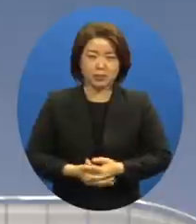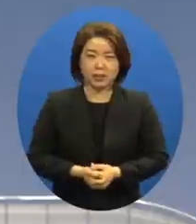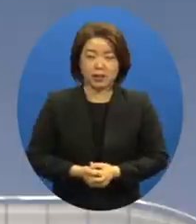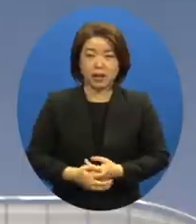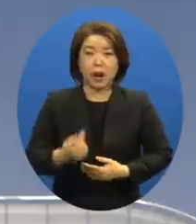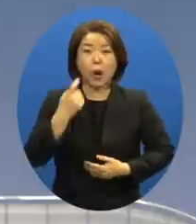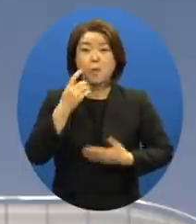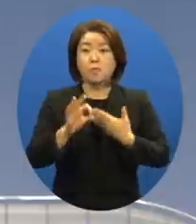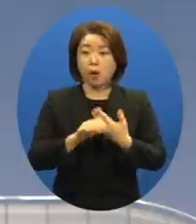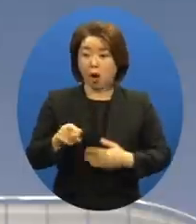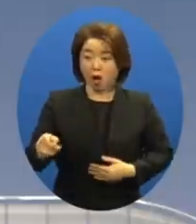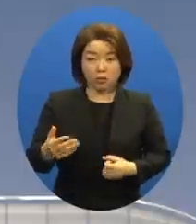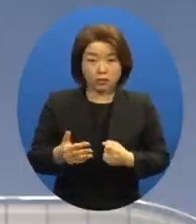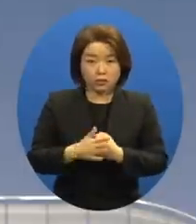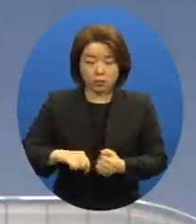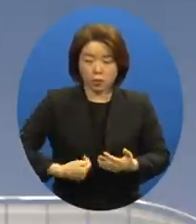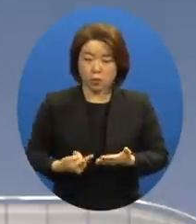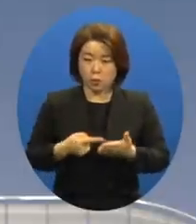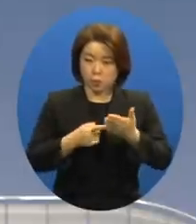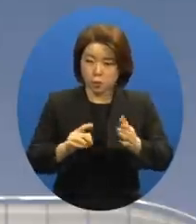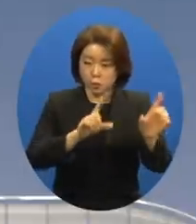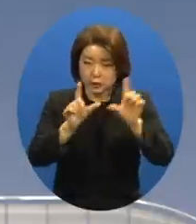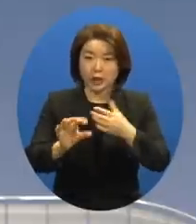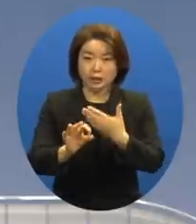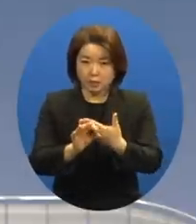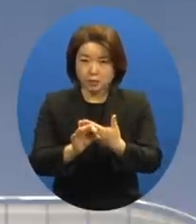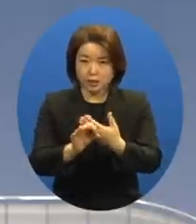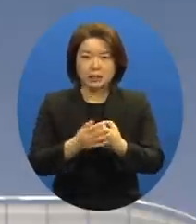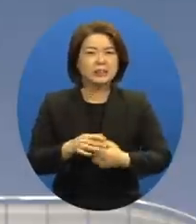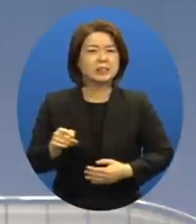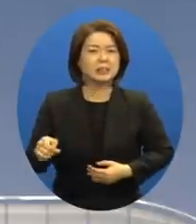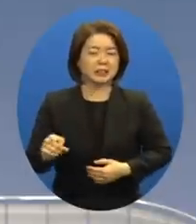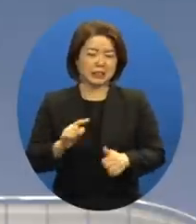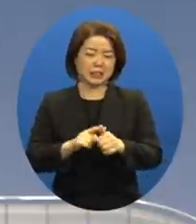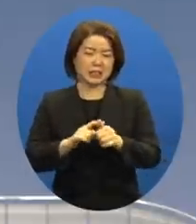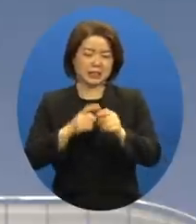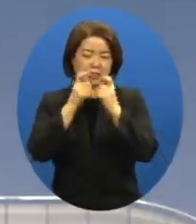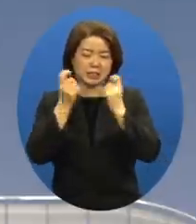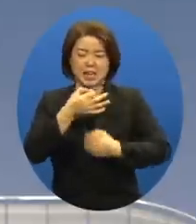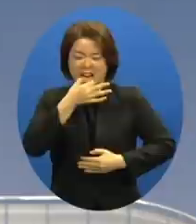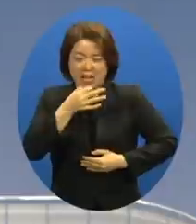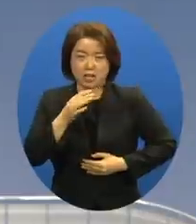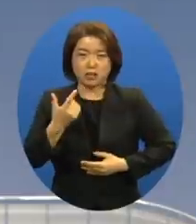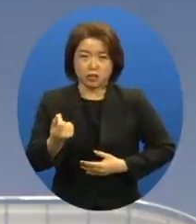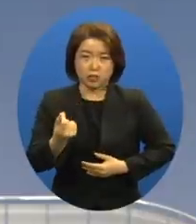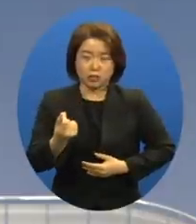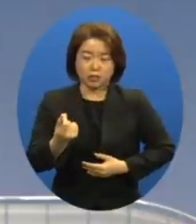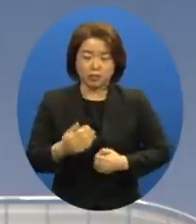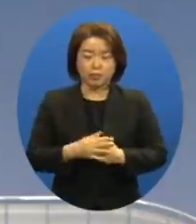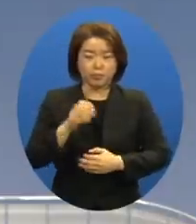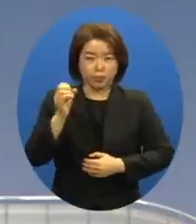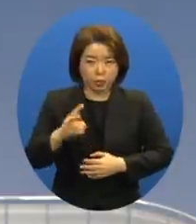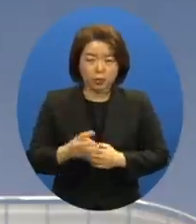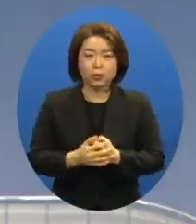만약에 그것때문에 독신으로 살려고 한다면 그런 이기적이고 그리고